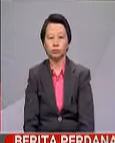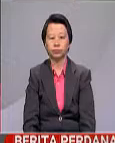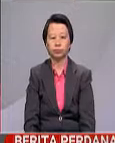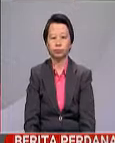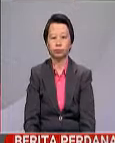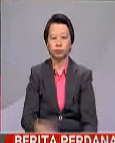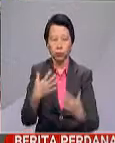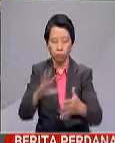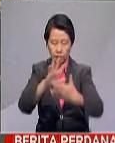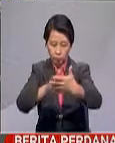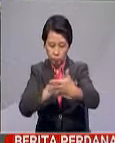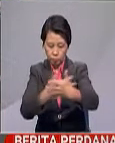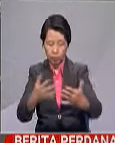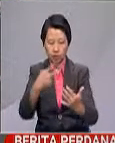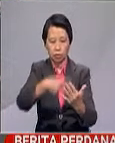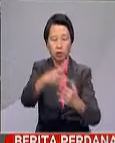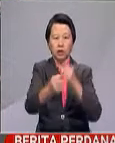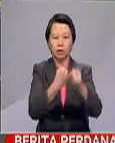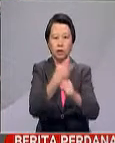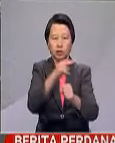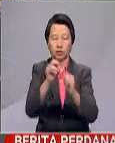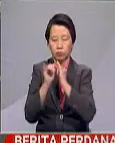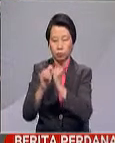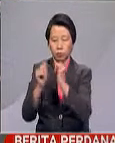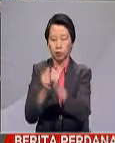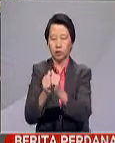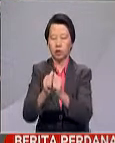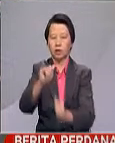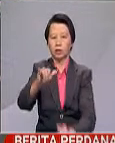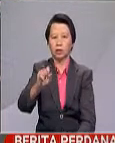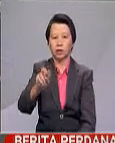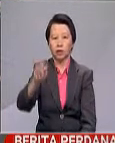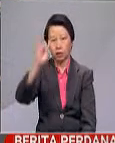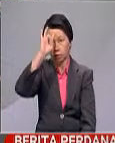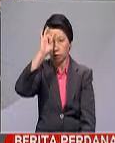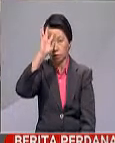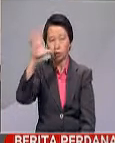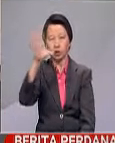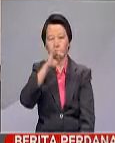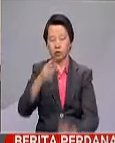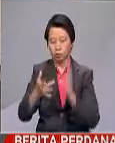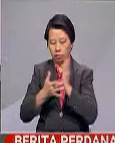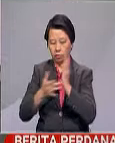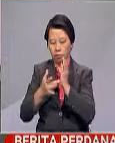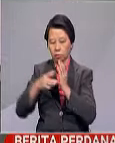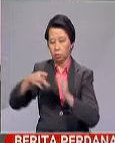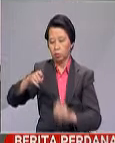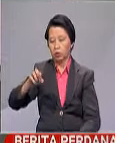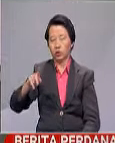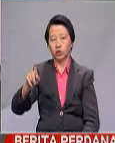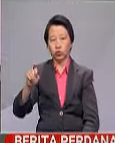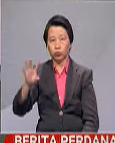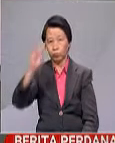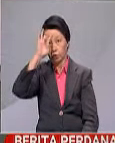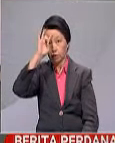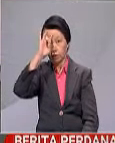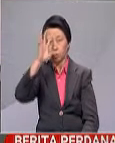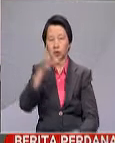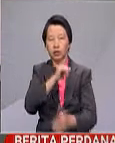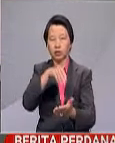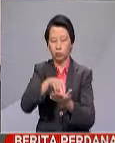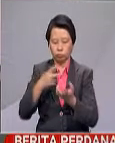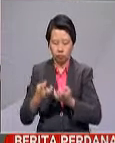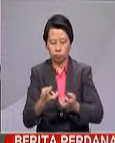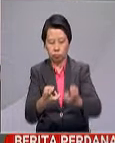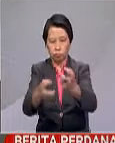Antara yang telah dirangka adalah program tahunan bersama Institut Sains Sukan India dan Teknologi PUN India serta latihan pusat bersama Pusat Luncur